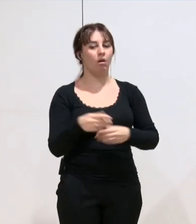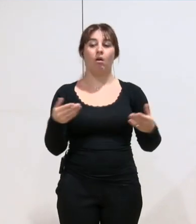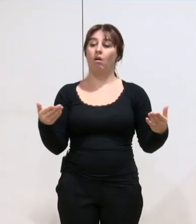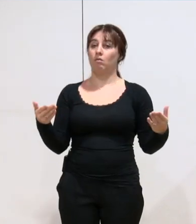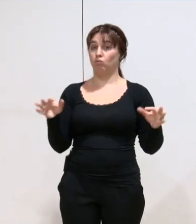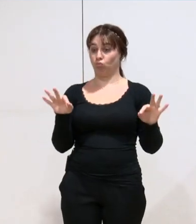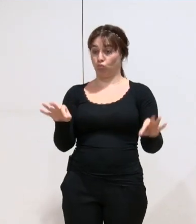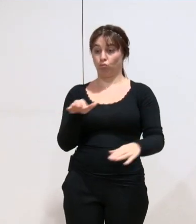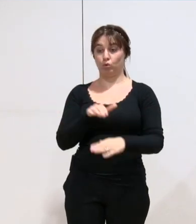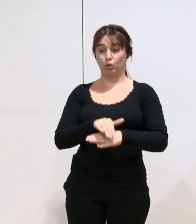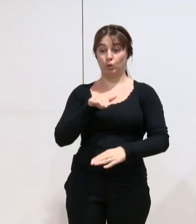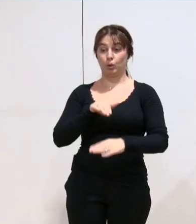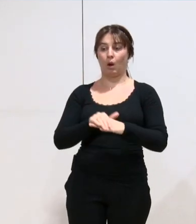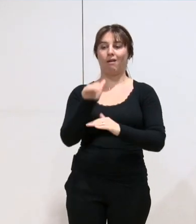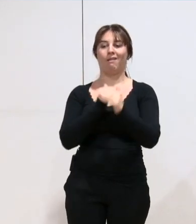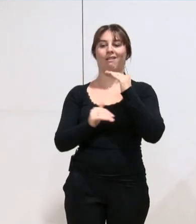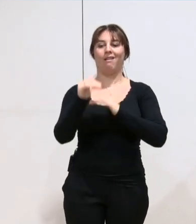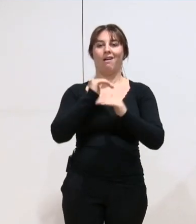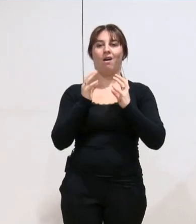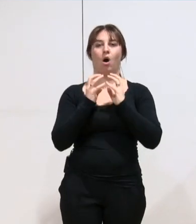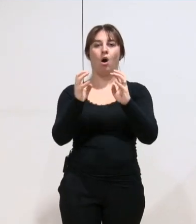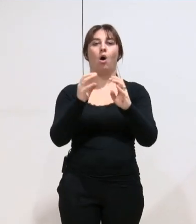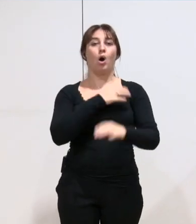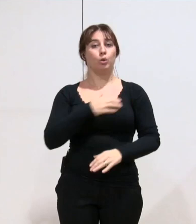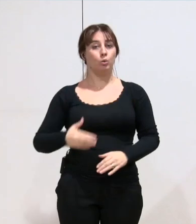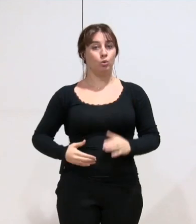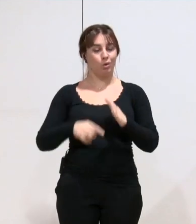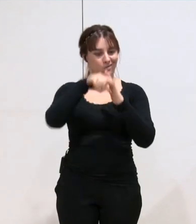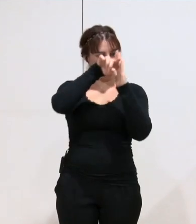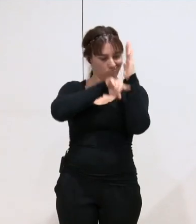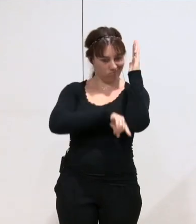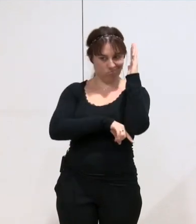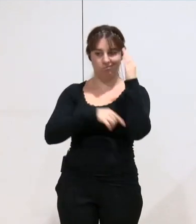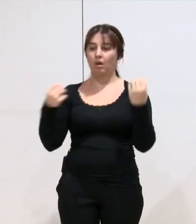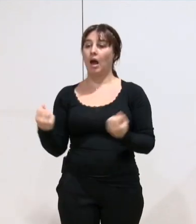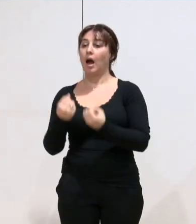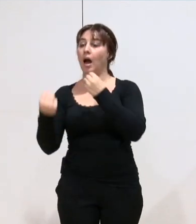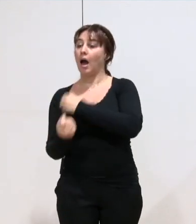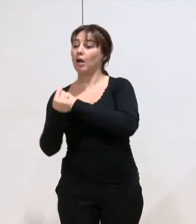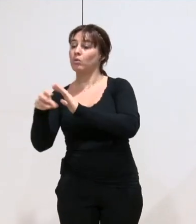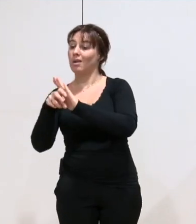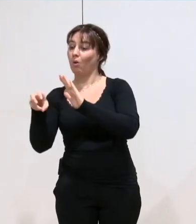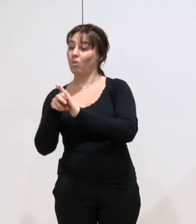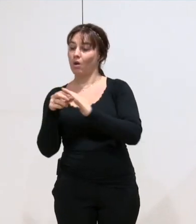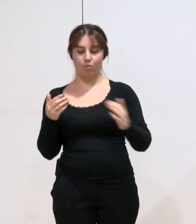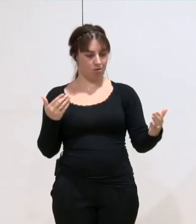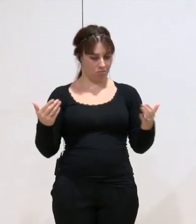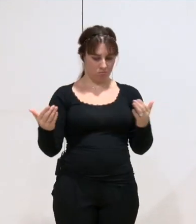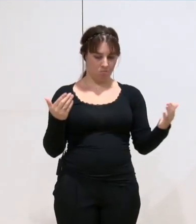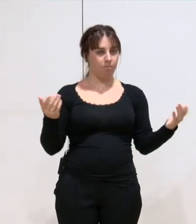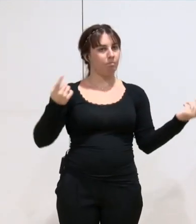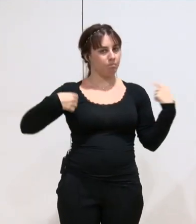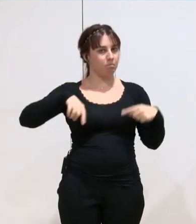l'on compare l'ordre du jour avec les sujets qui font l'actualité de Grenoble, il y a, de notre point de